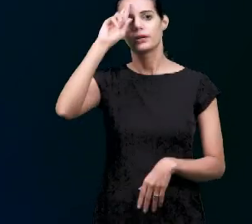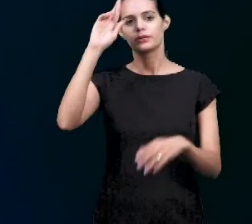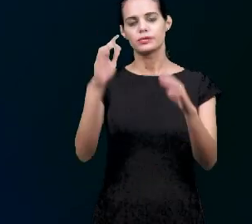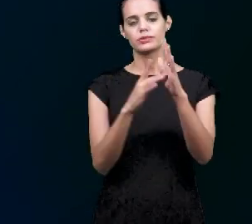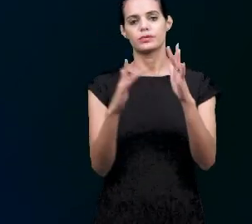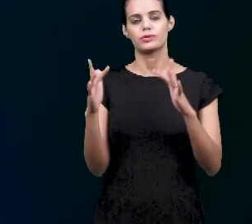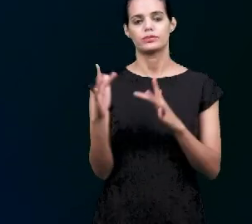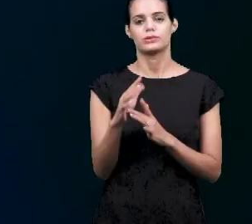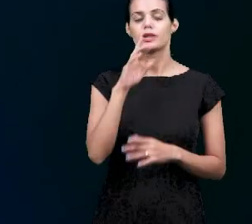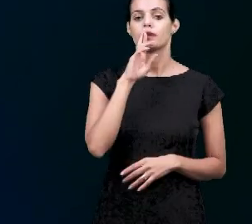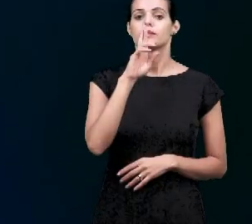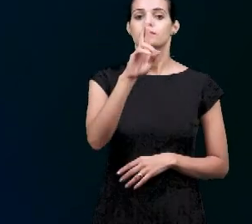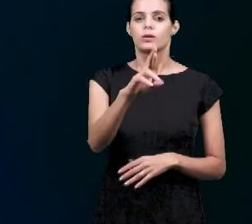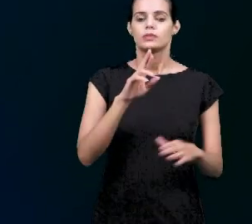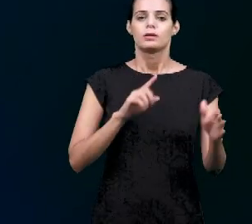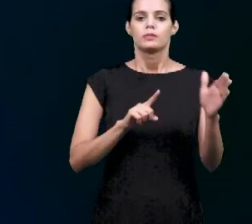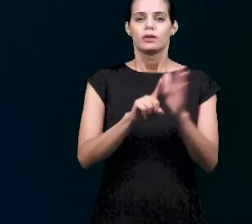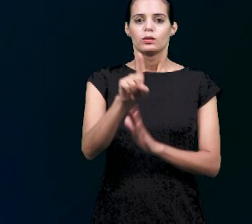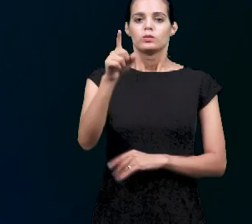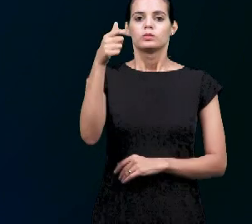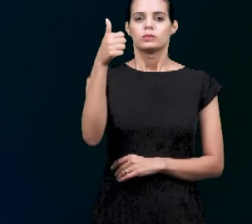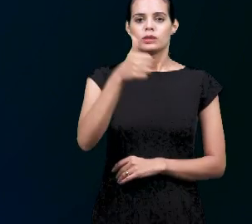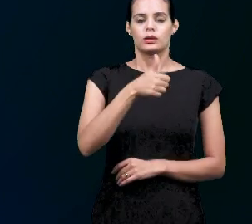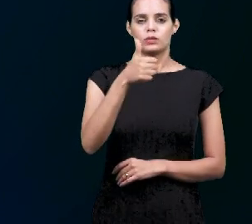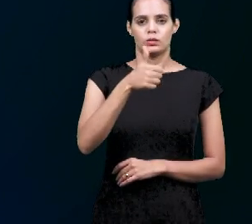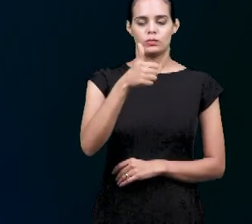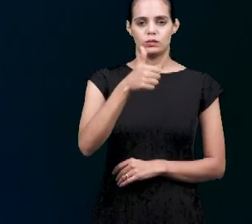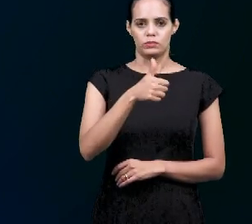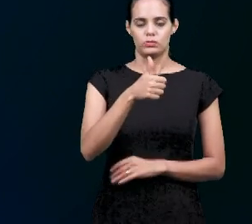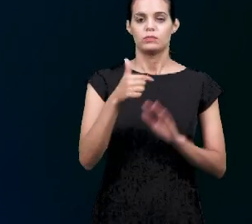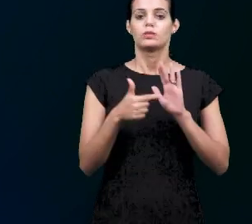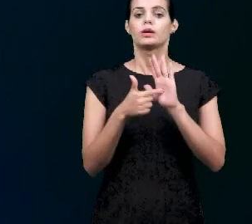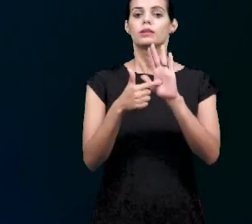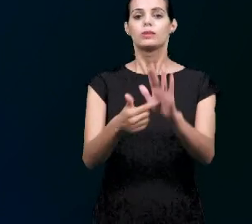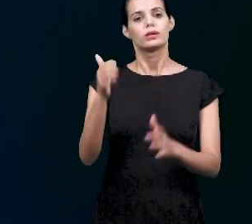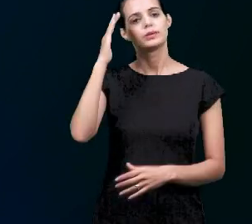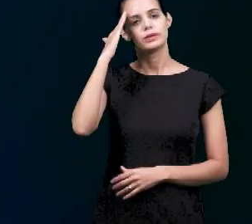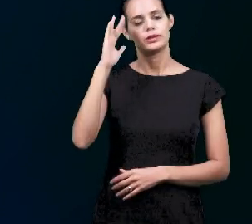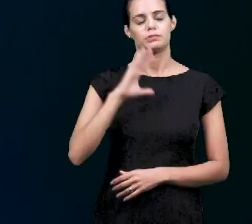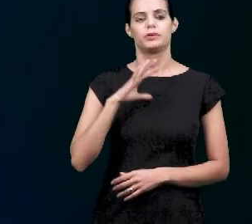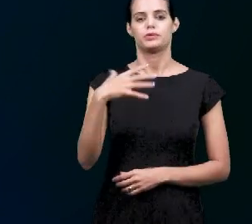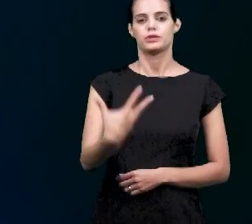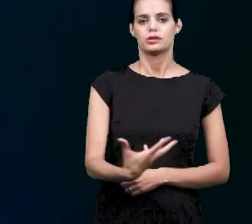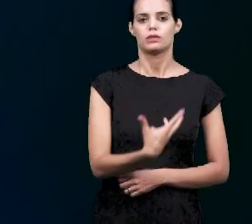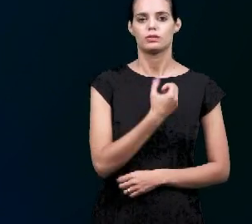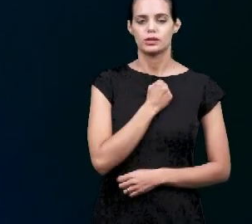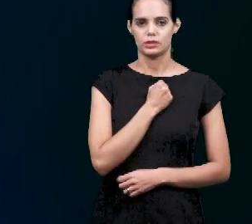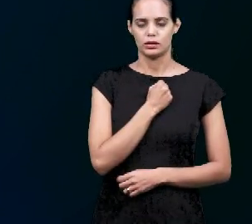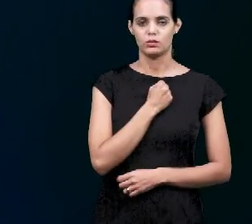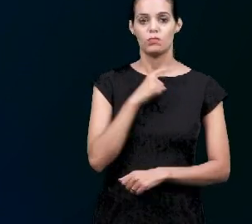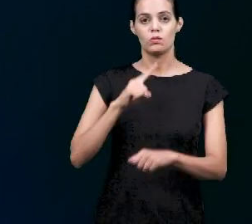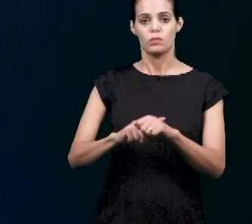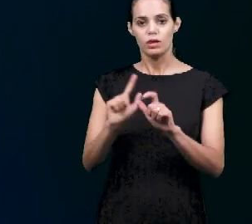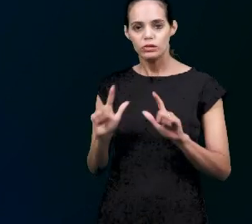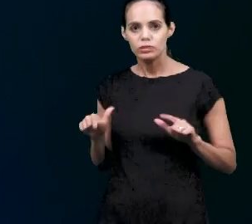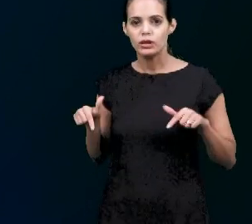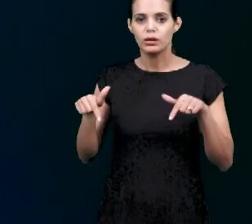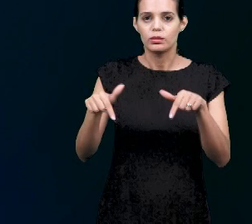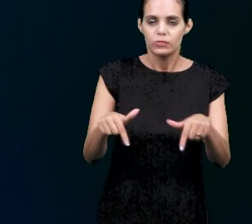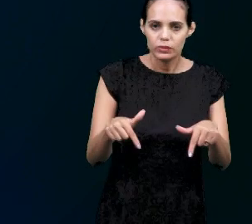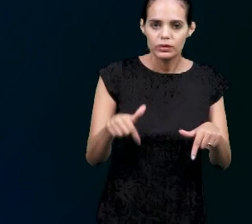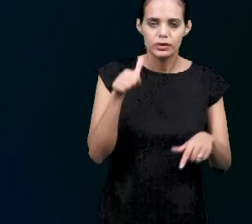de Paraíba, au nord-est du Brésil. C'est Nicole. Nicole a 8 ans d'âge et elle appartient à la